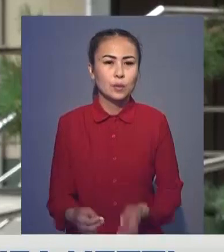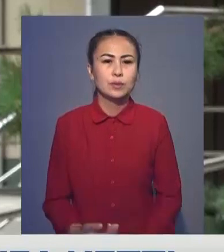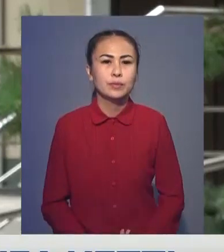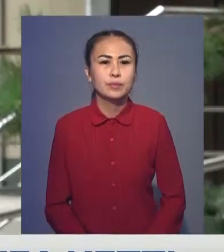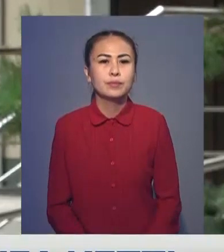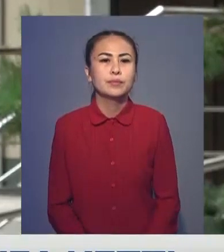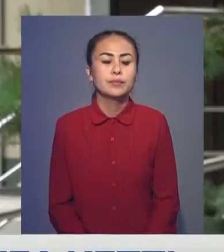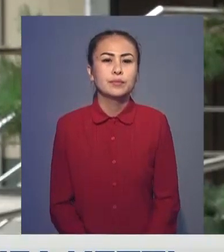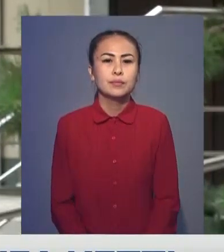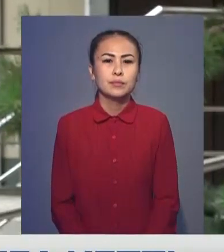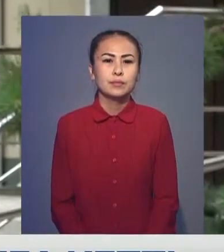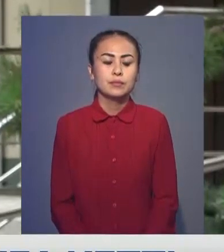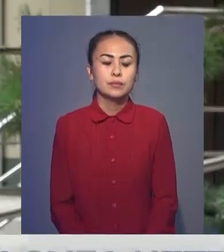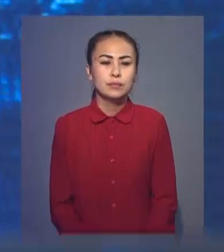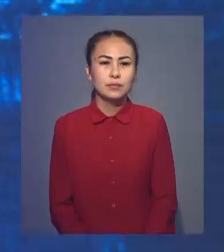әлі жалғастырып жатыр.